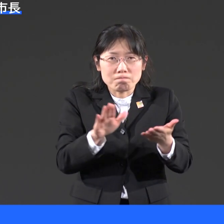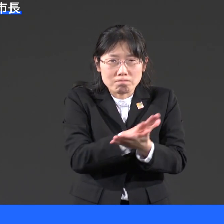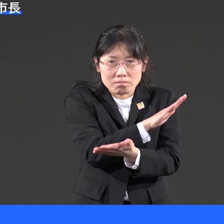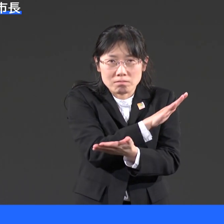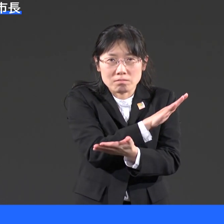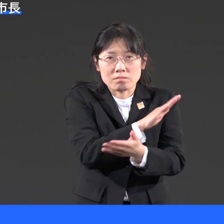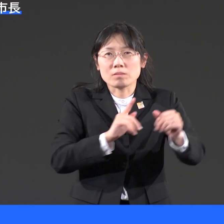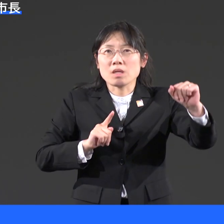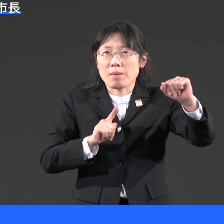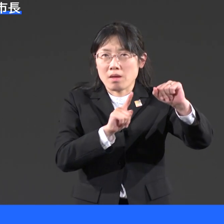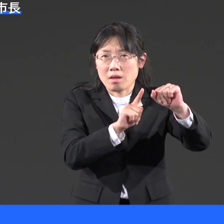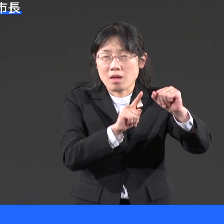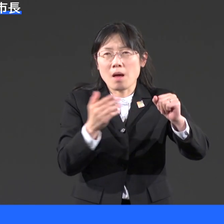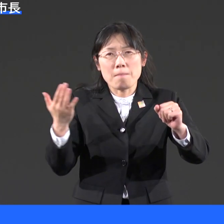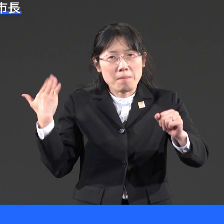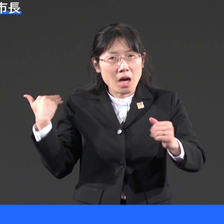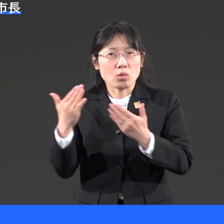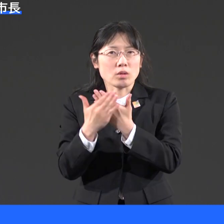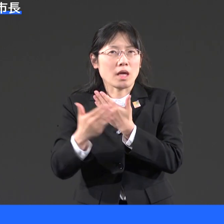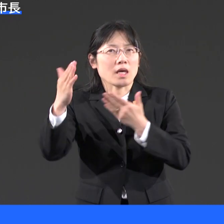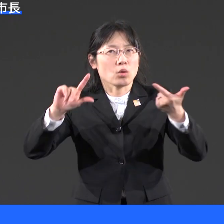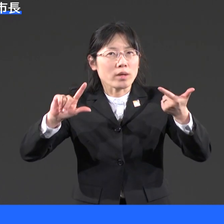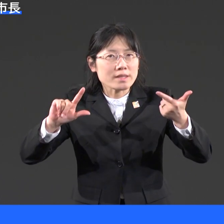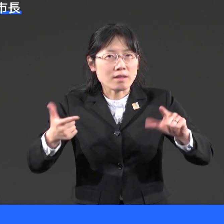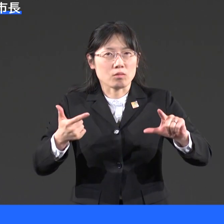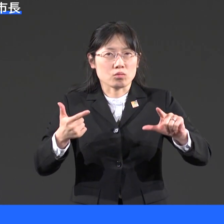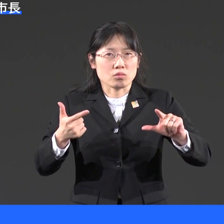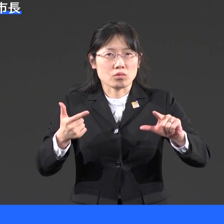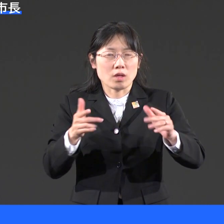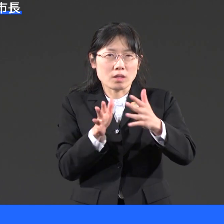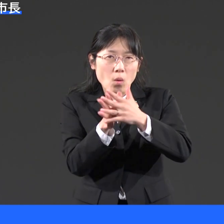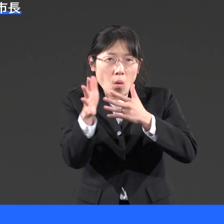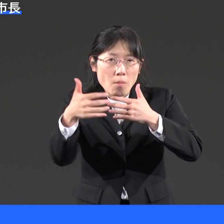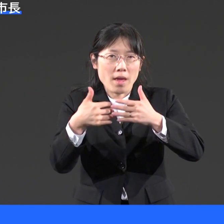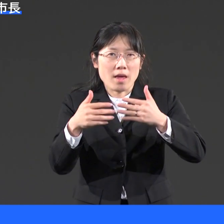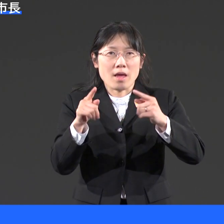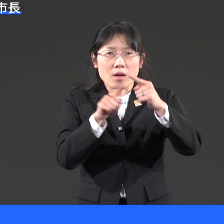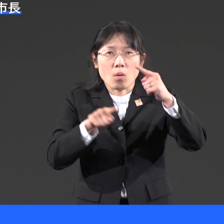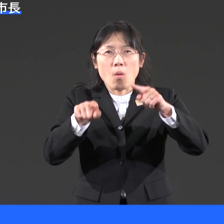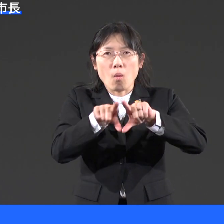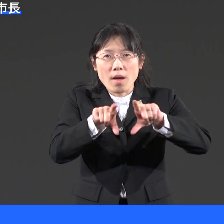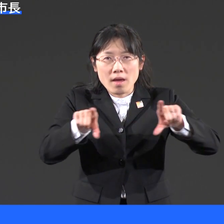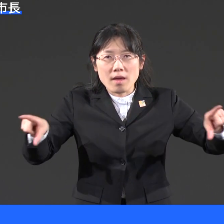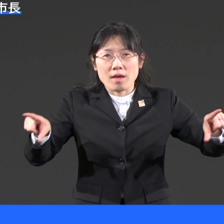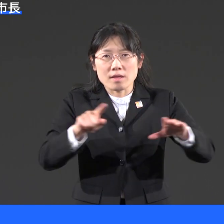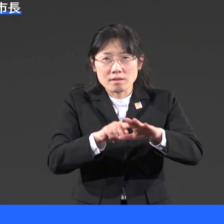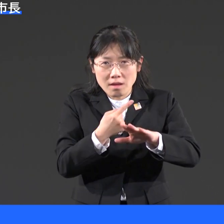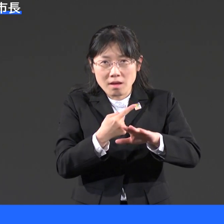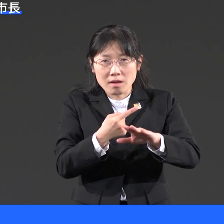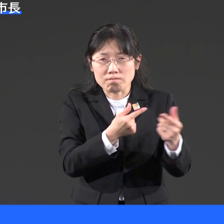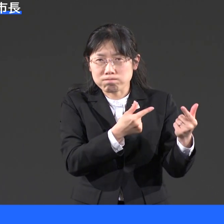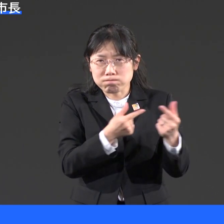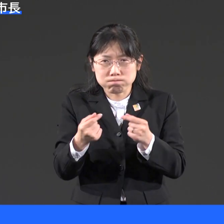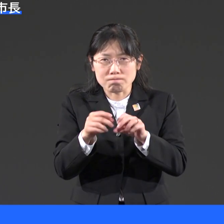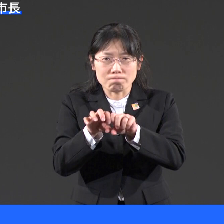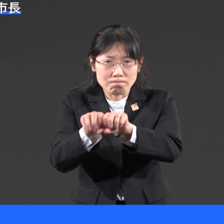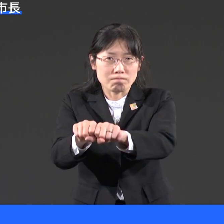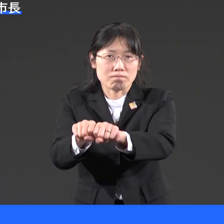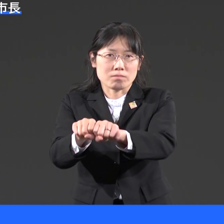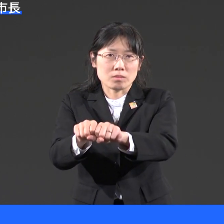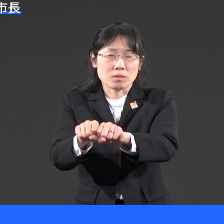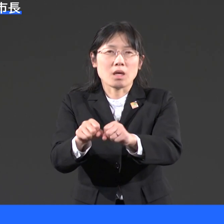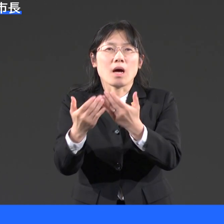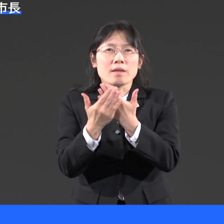までの大会とは違うというようなですね、透明性、公平性というようなものがしっかりと確保された